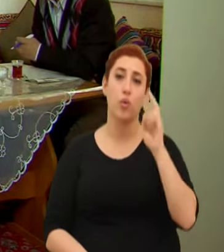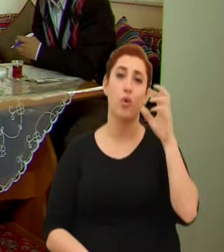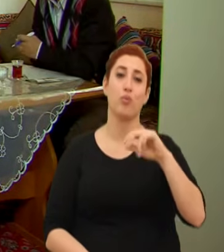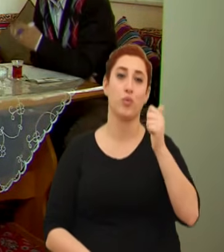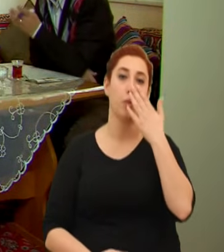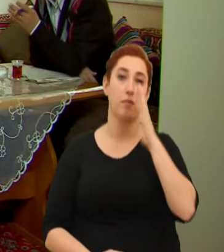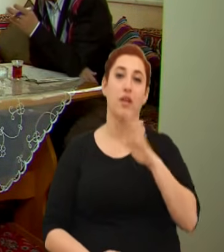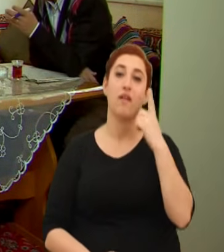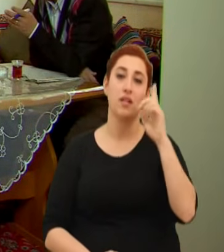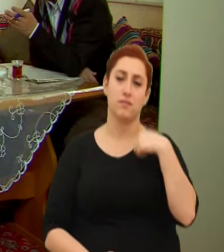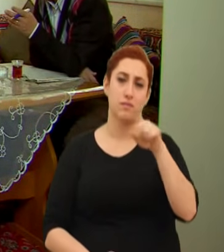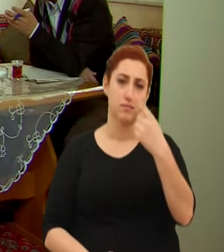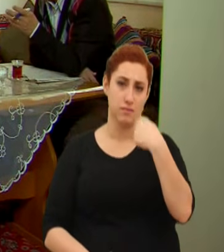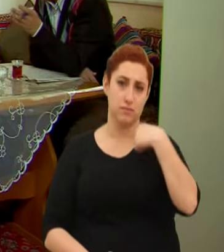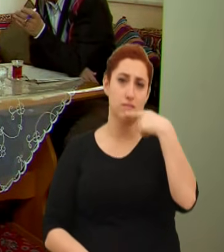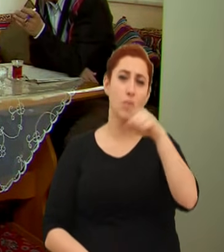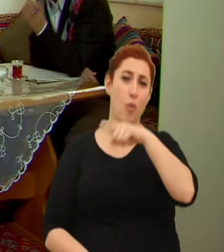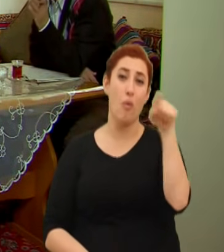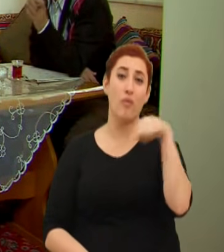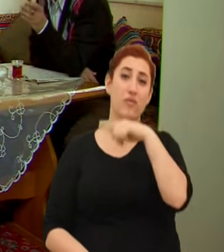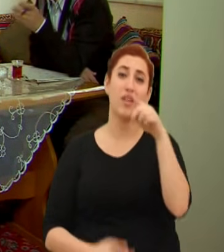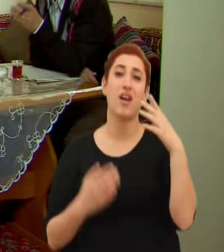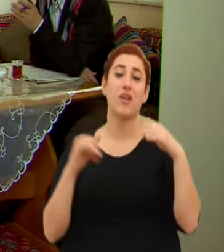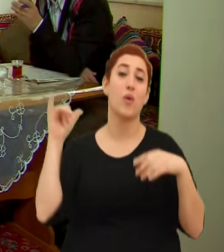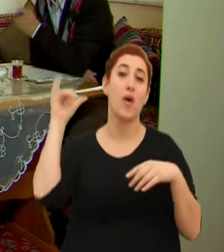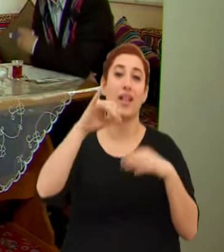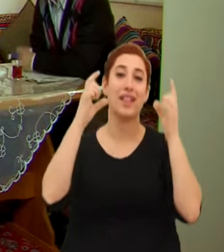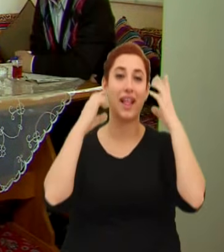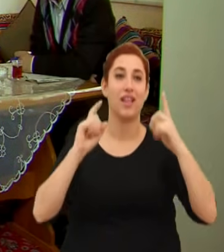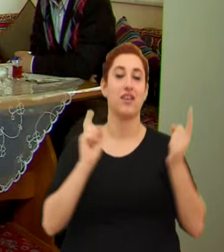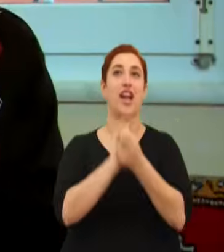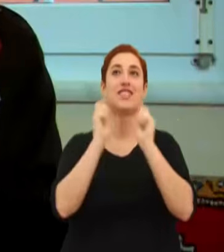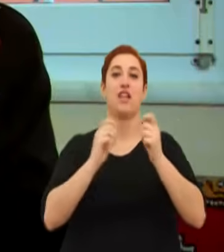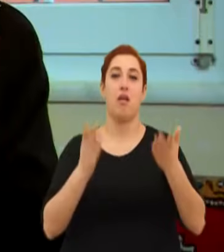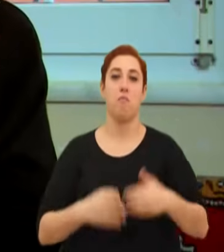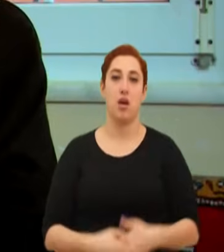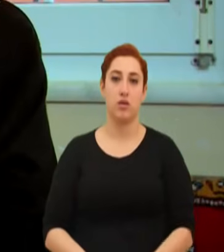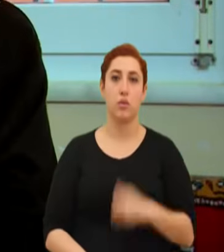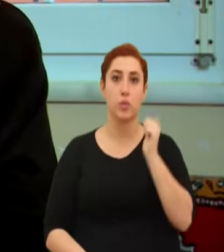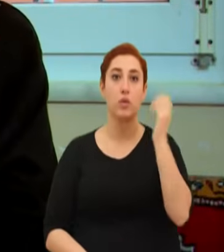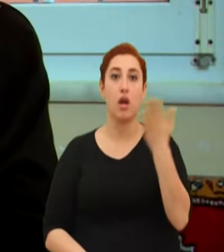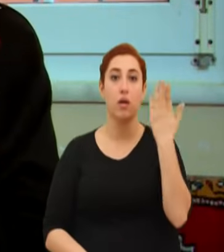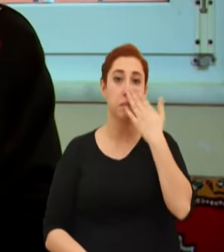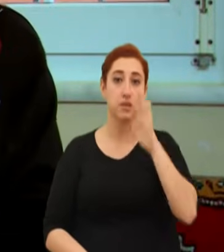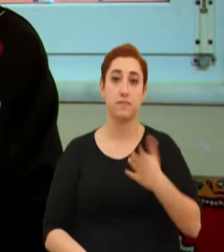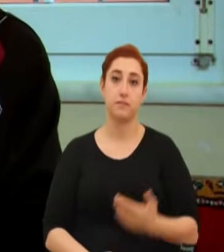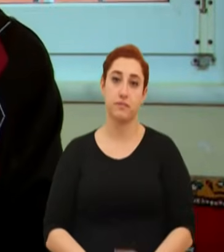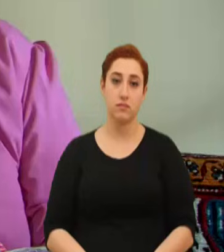bugünü bekliyor. Vallahi ben sana bir şey söyleyeyim mi? Onları var ya, havaalanında gelinlikle karşılar. Günlerdir bekliyor